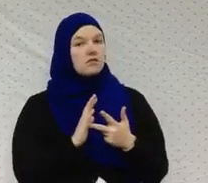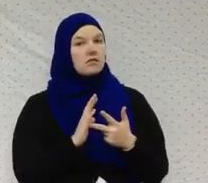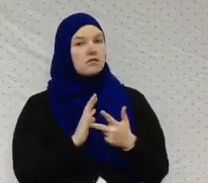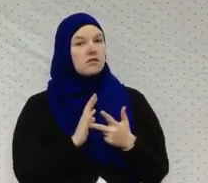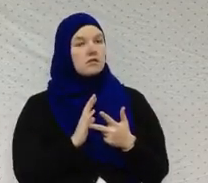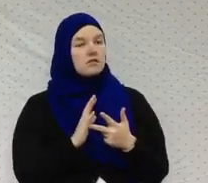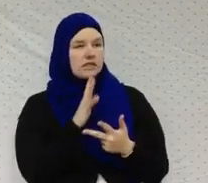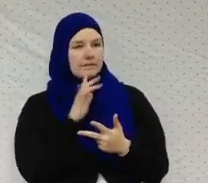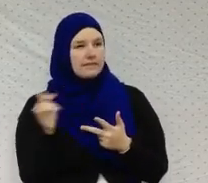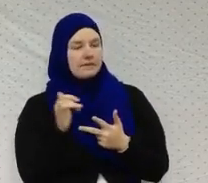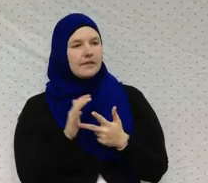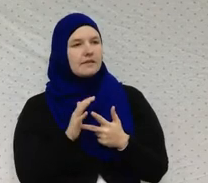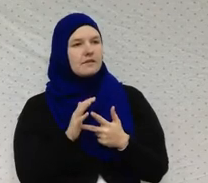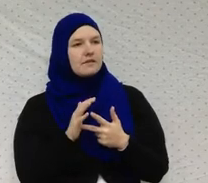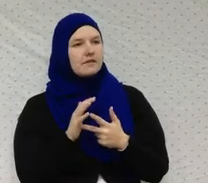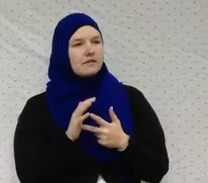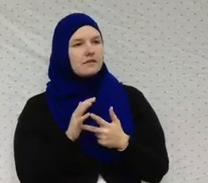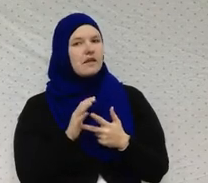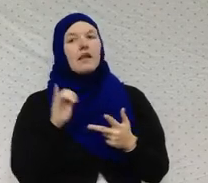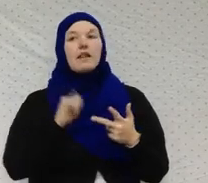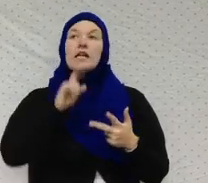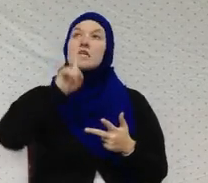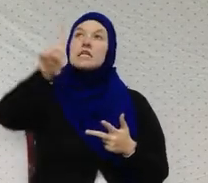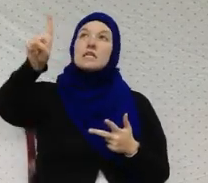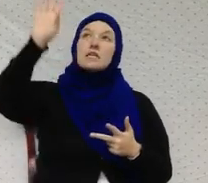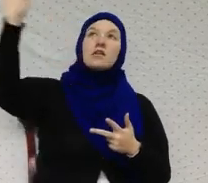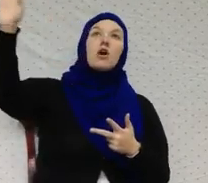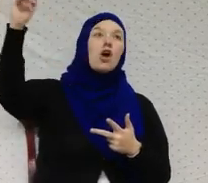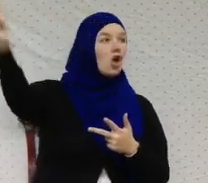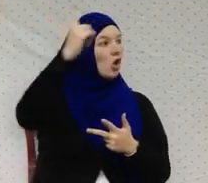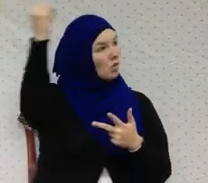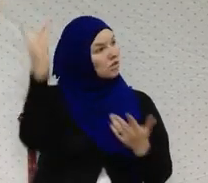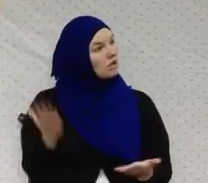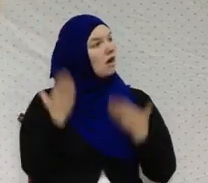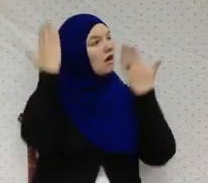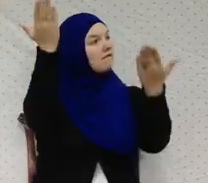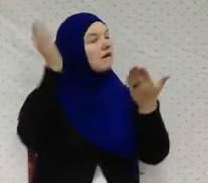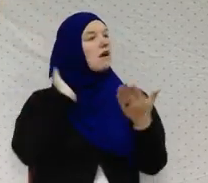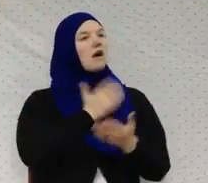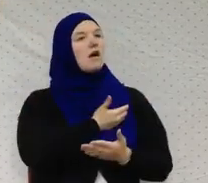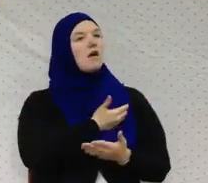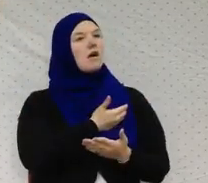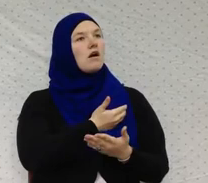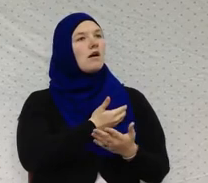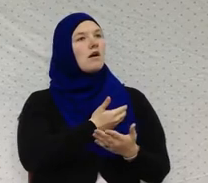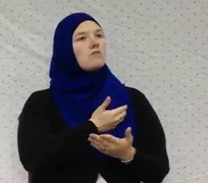And أَنْ يُشْكَرَ فَلَا يُكْفَرْ, that He is always offered